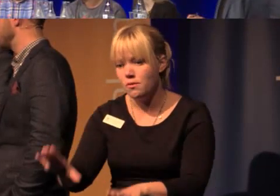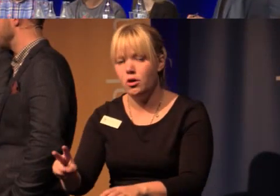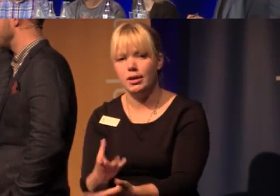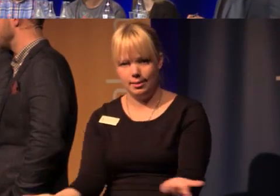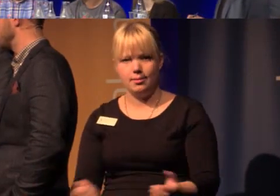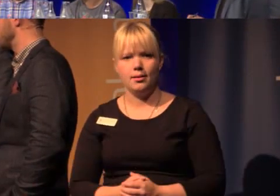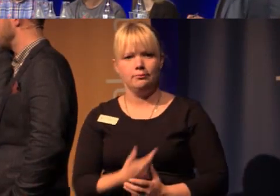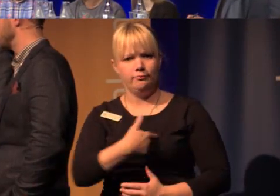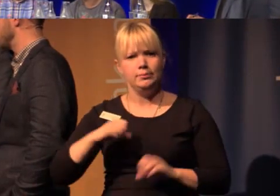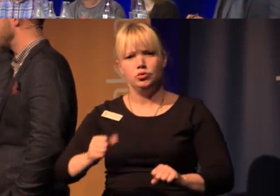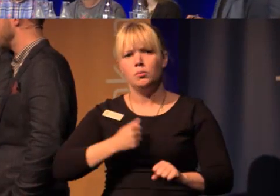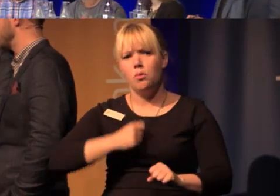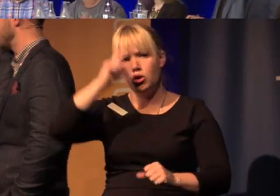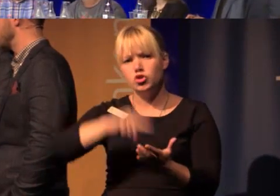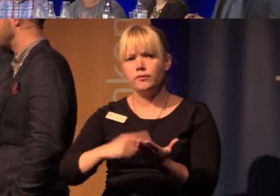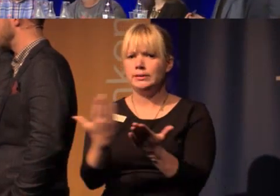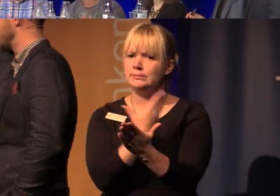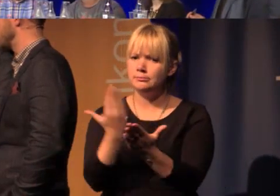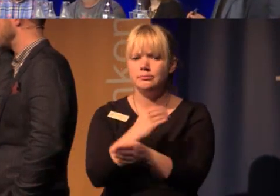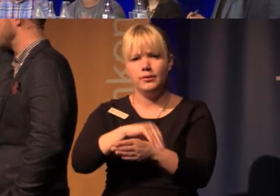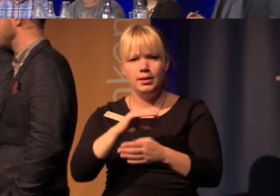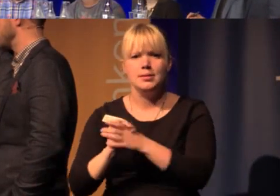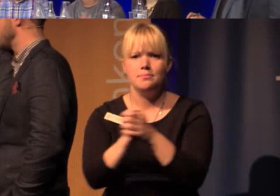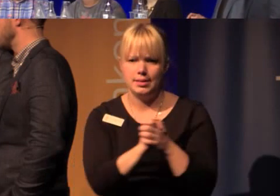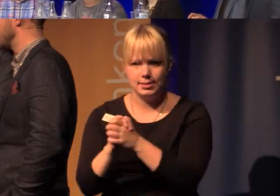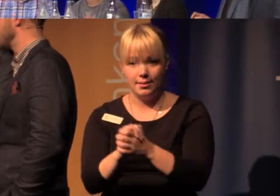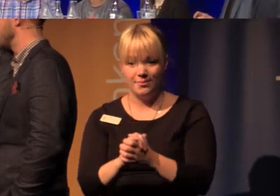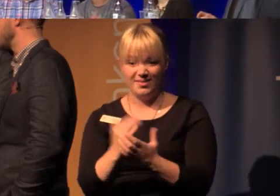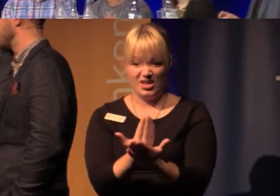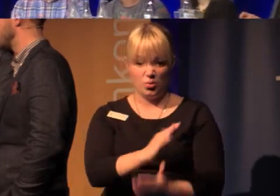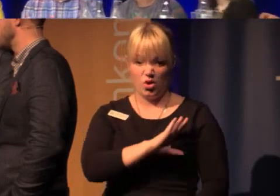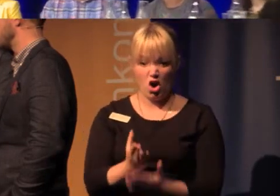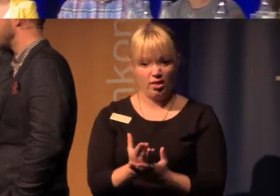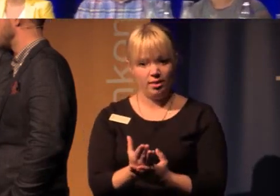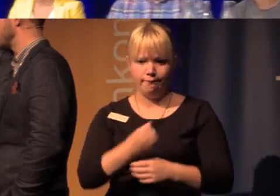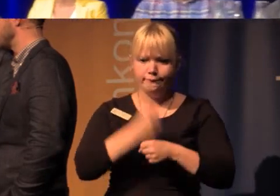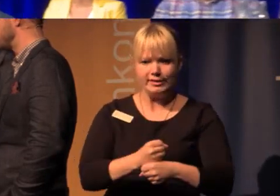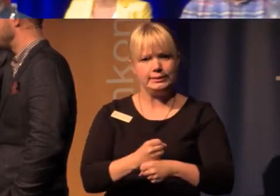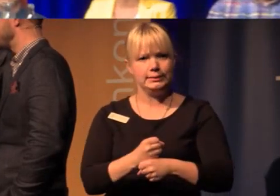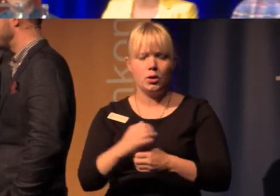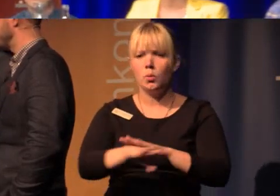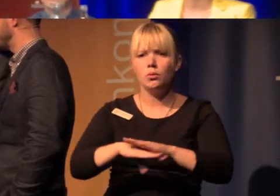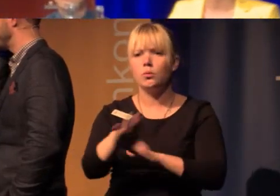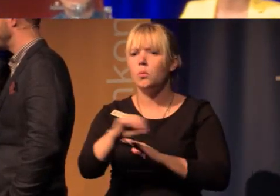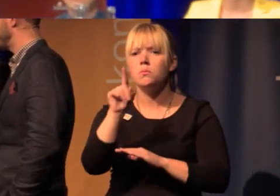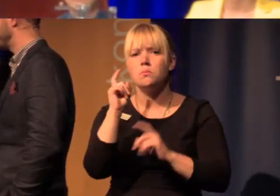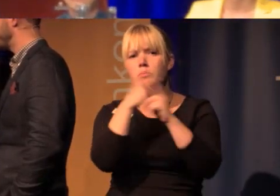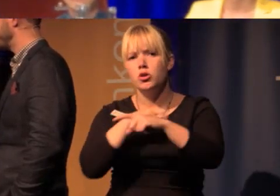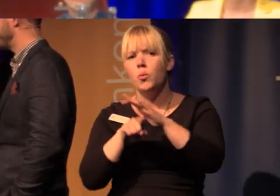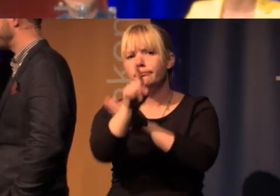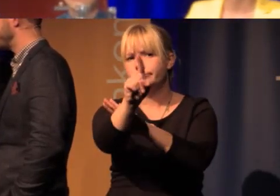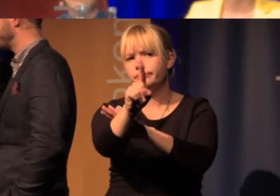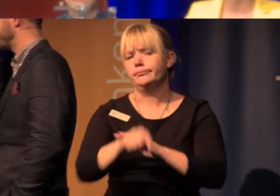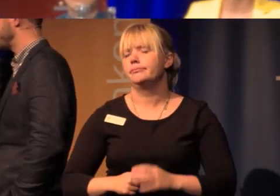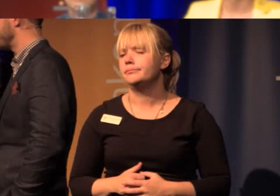en nation som håller samman. För en nation utan rötter är en nation som inte kan blomstra. Tack så mycket. Tack.